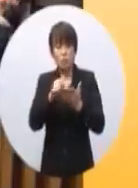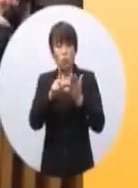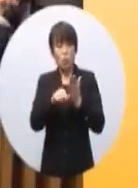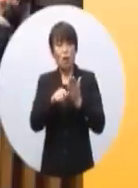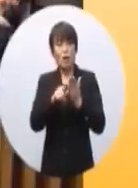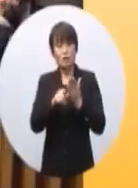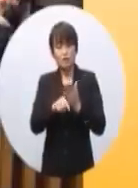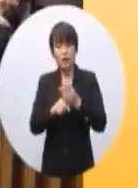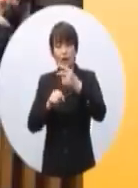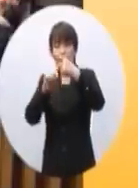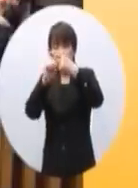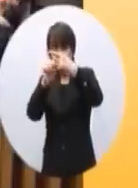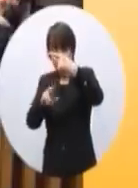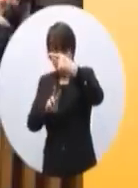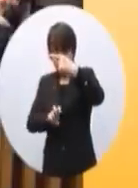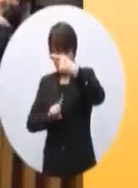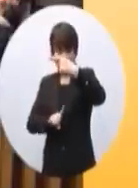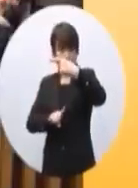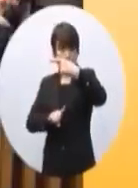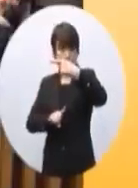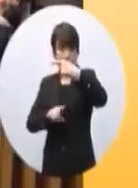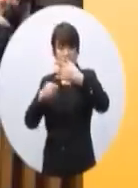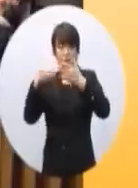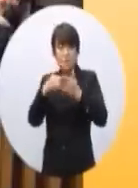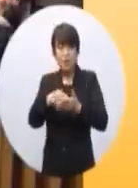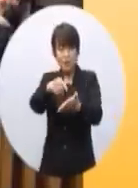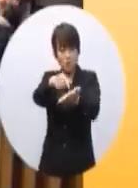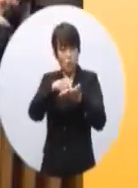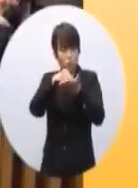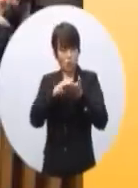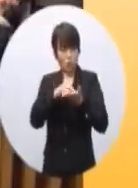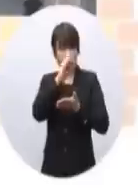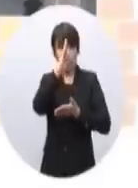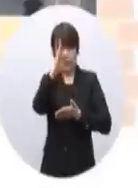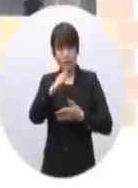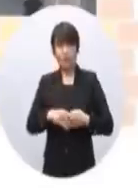は1月31日までにお申し込みください。